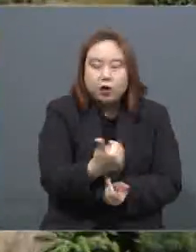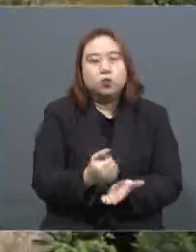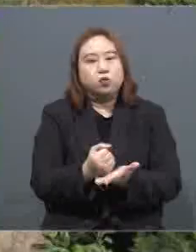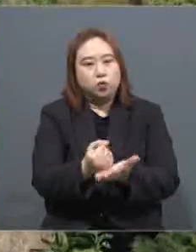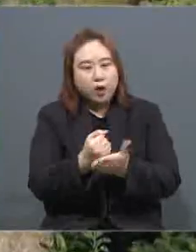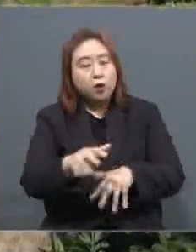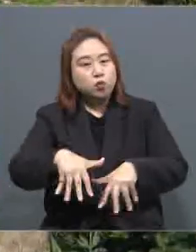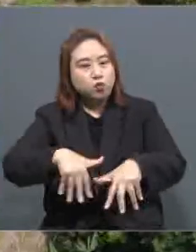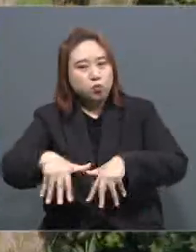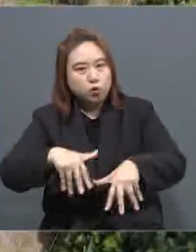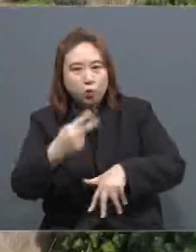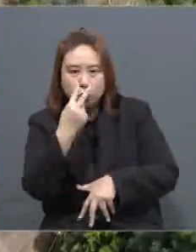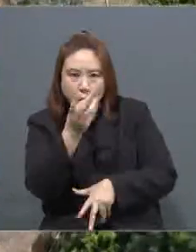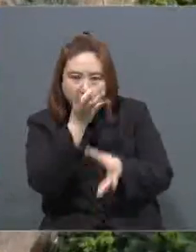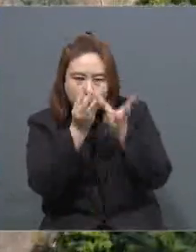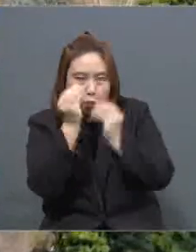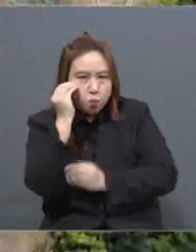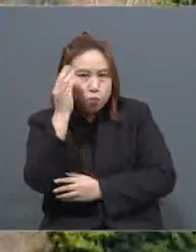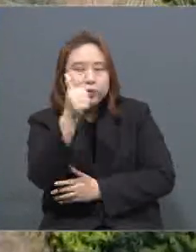ใหม่ให้กับชุมชน